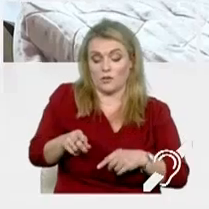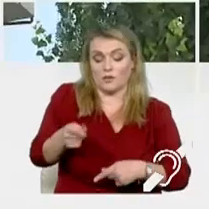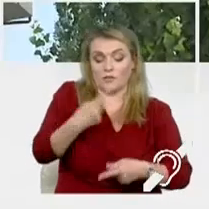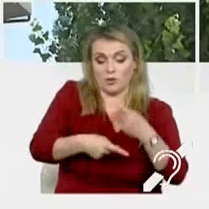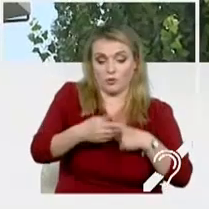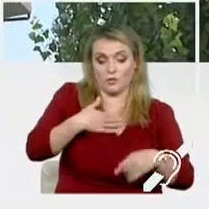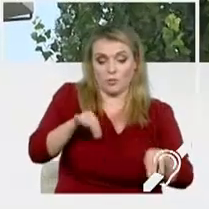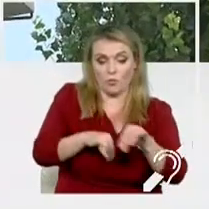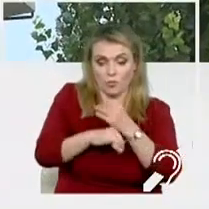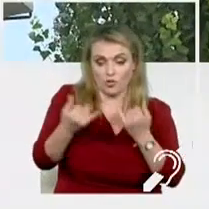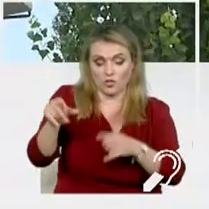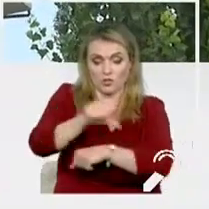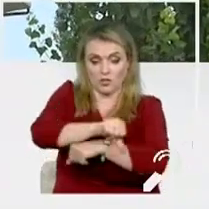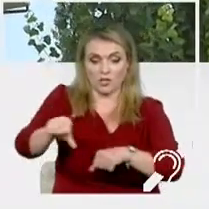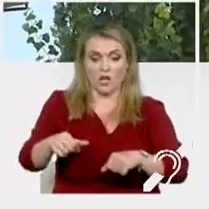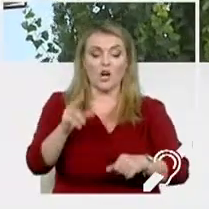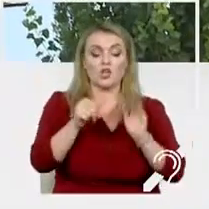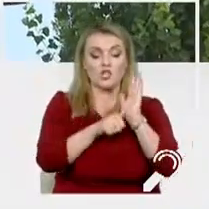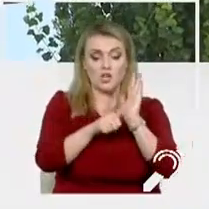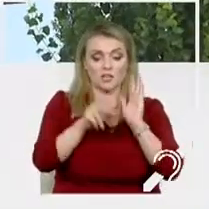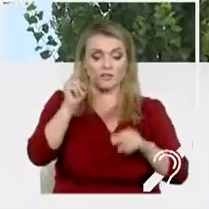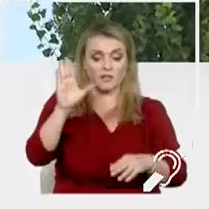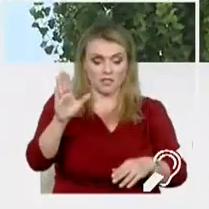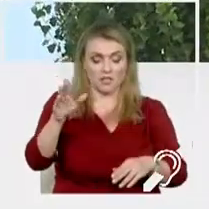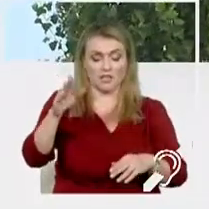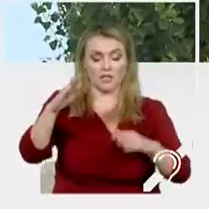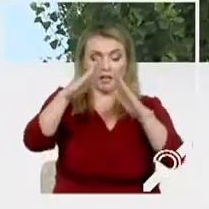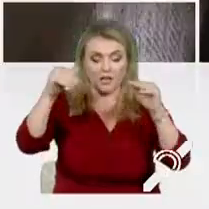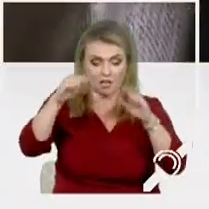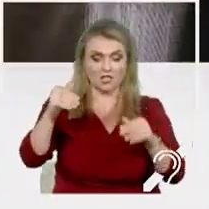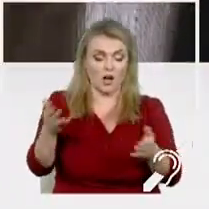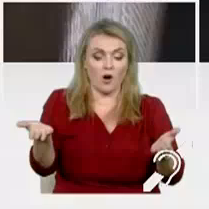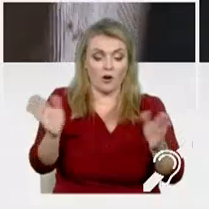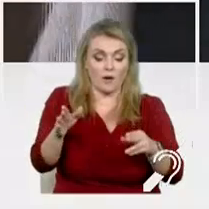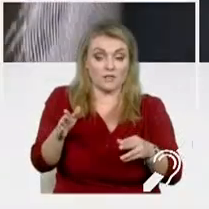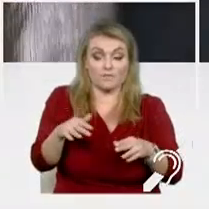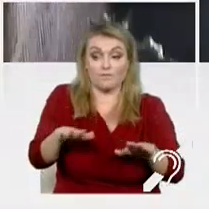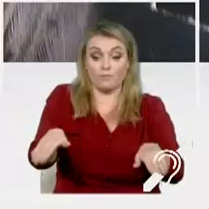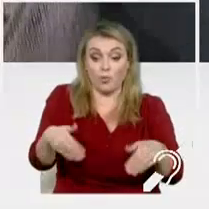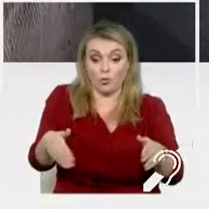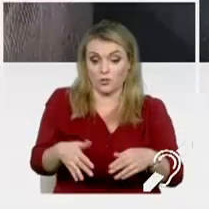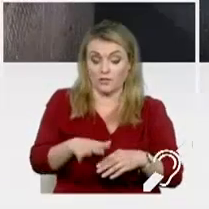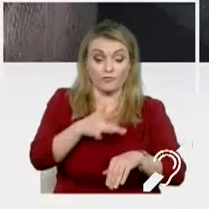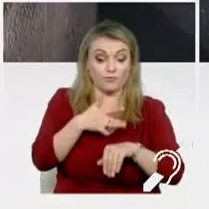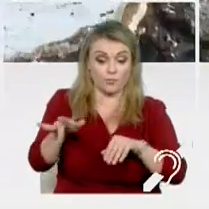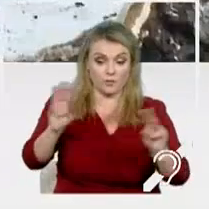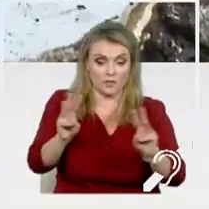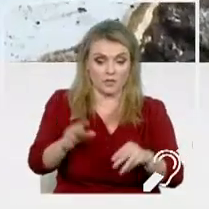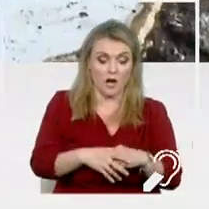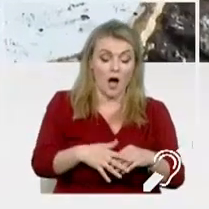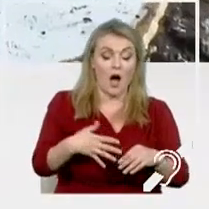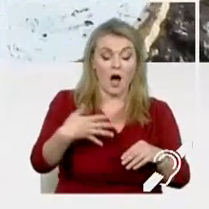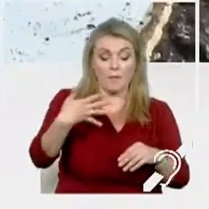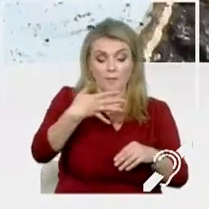hotare. 6 apartamente de la mansardă au rămas practic fără acoperiș și bunuri, iar alte 12 de la etajele inferioare au